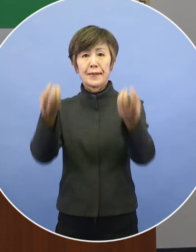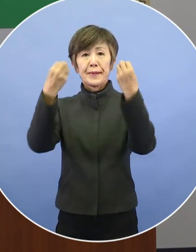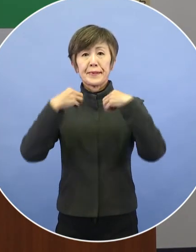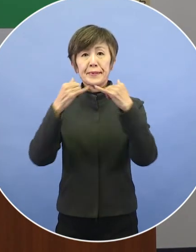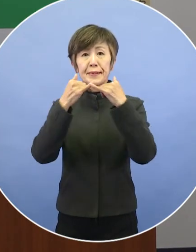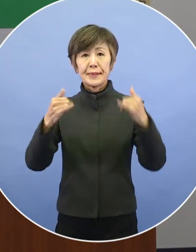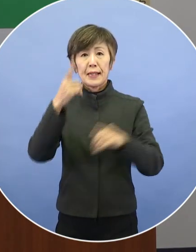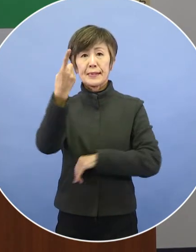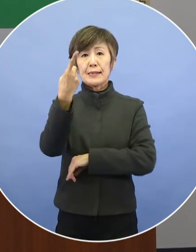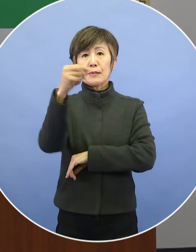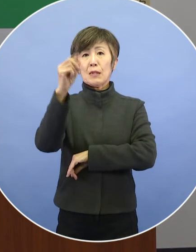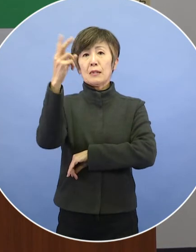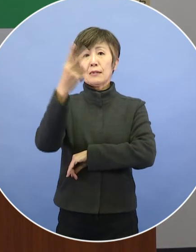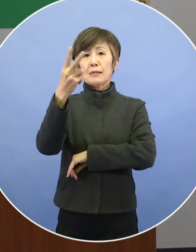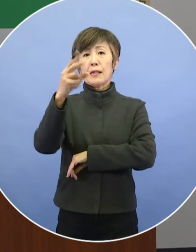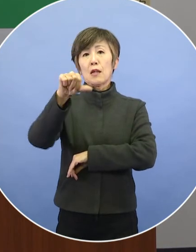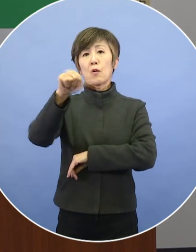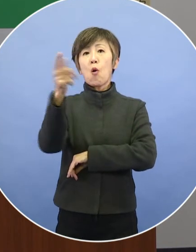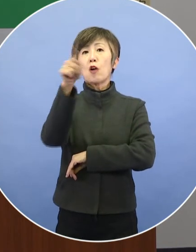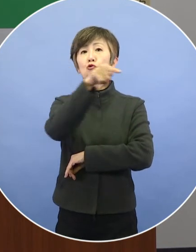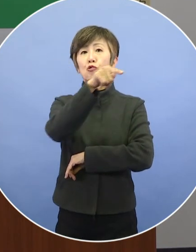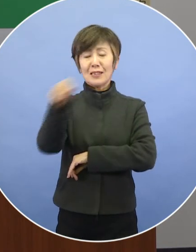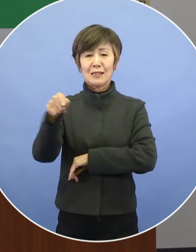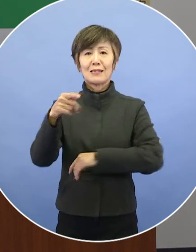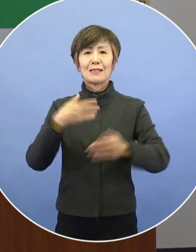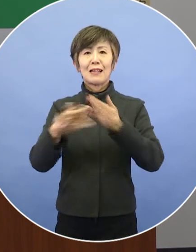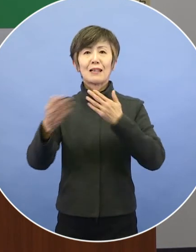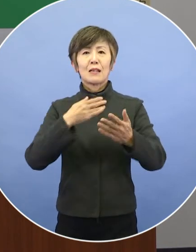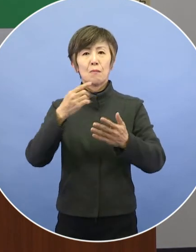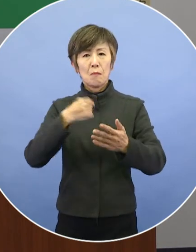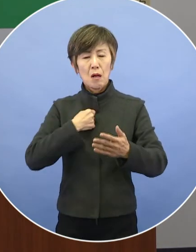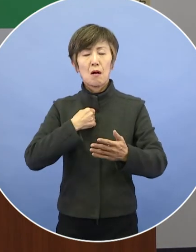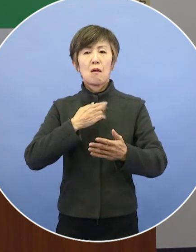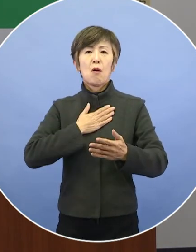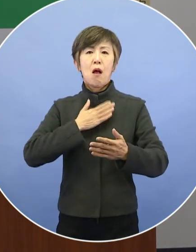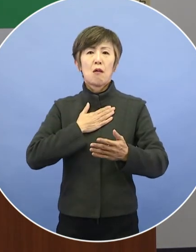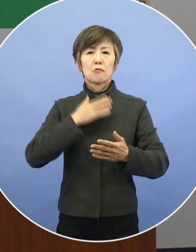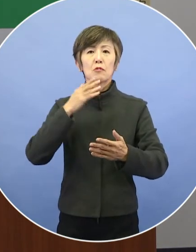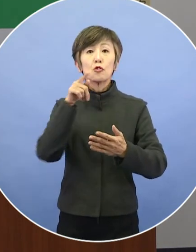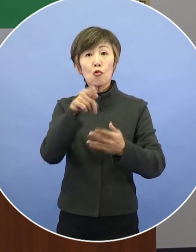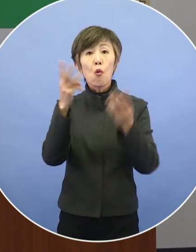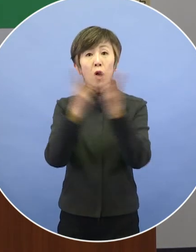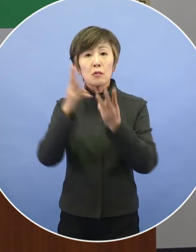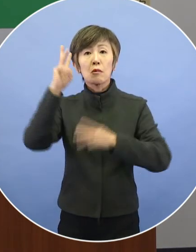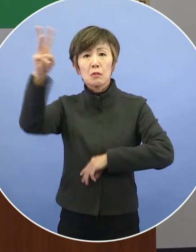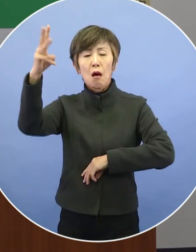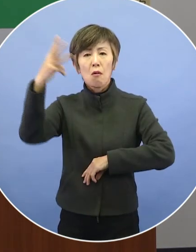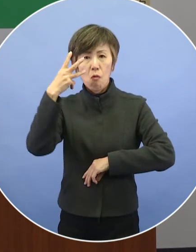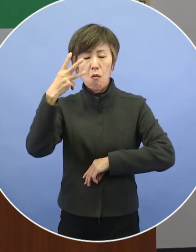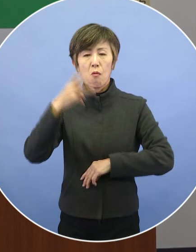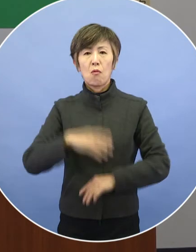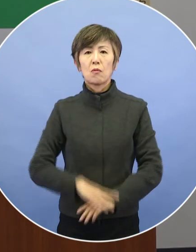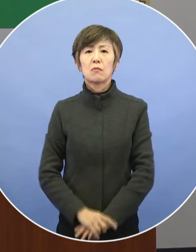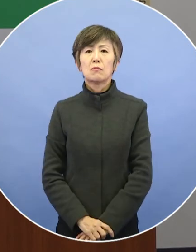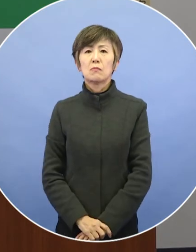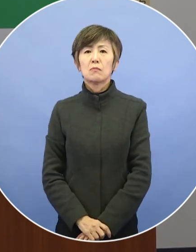12,500人程度まあこれが経験的な数値というところでございます参考ということです